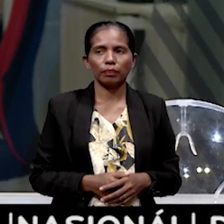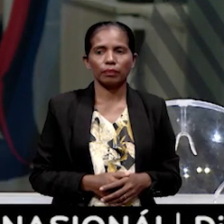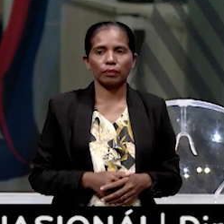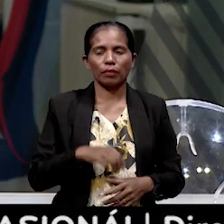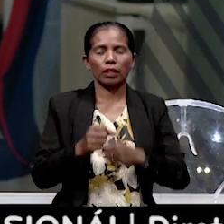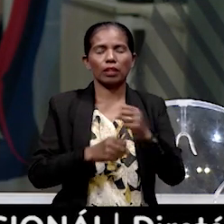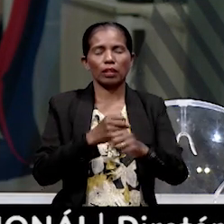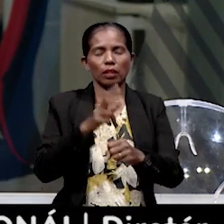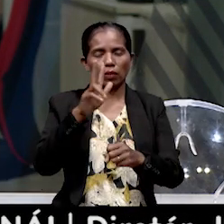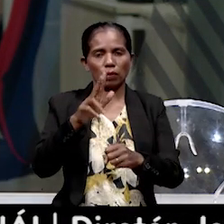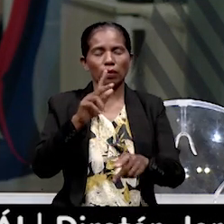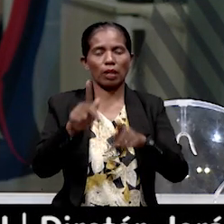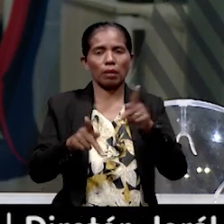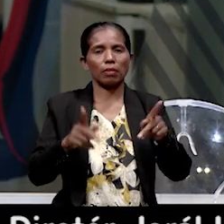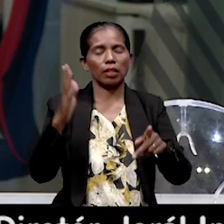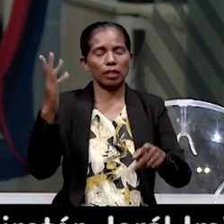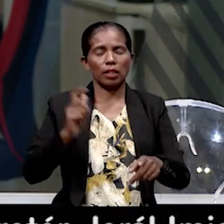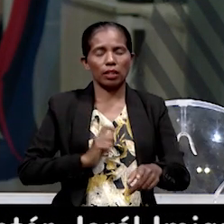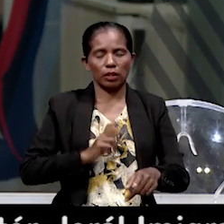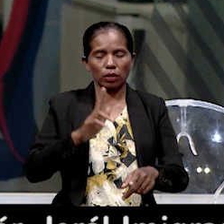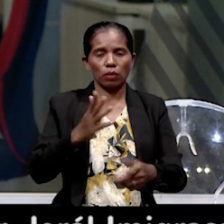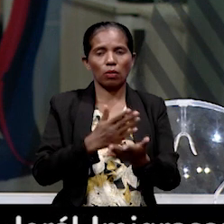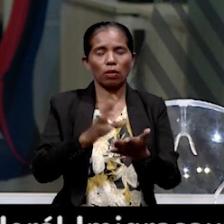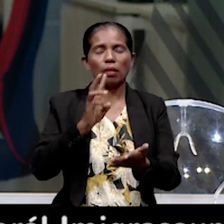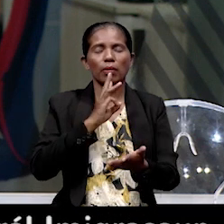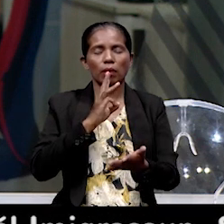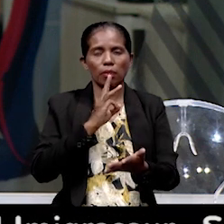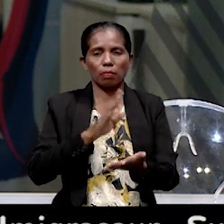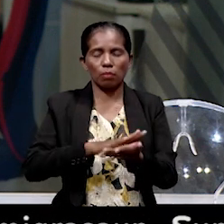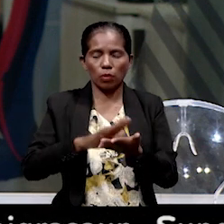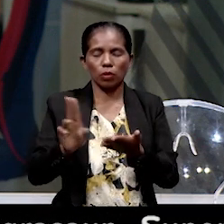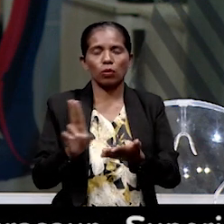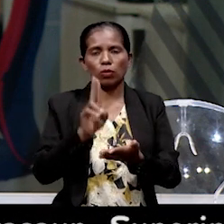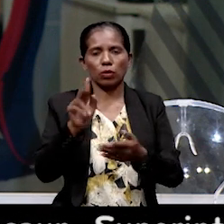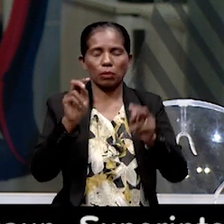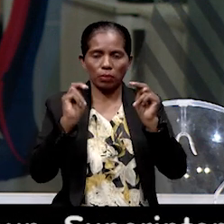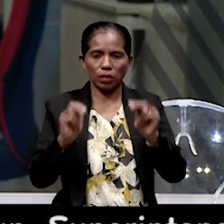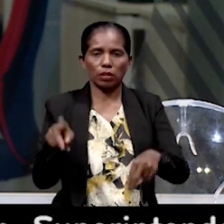Tinan tolona komunidade Tasi Talu, sosa bemos hodi usa ba nesesidade loron-loron.